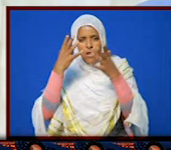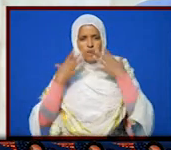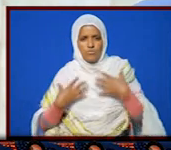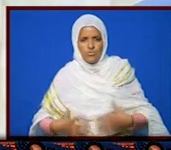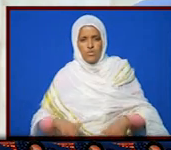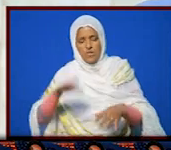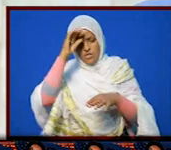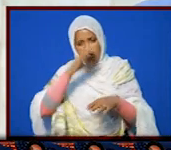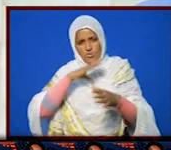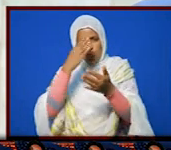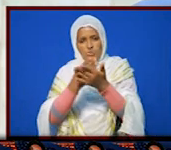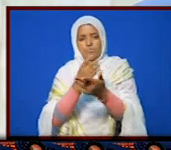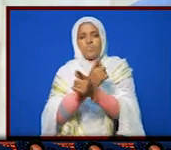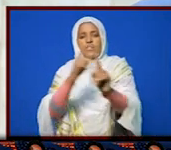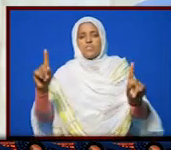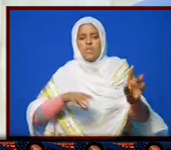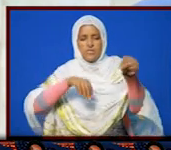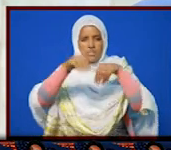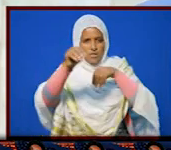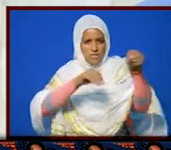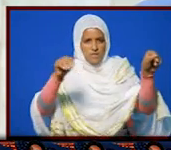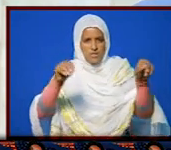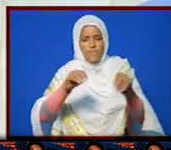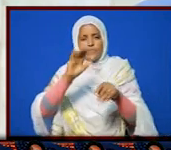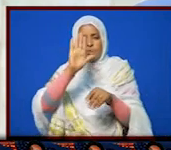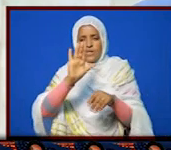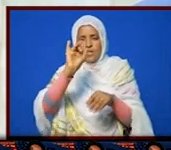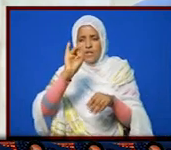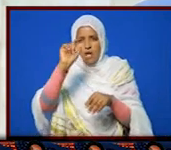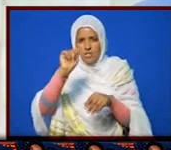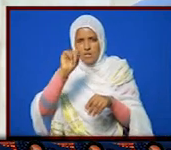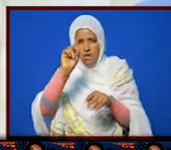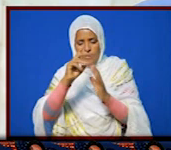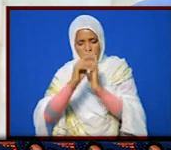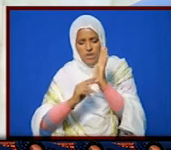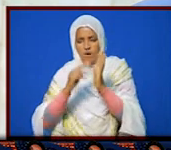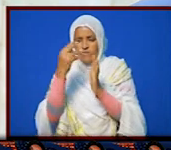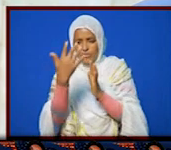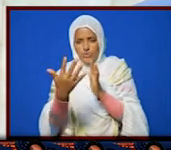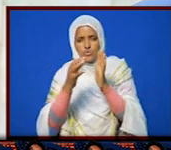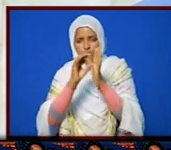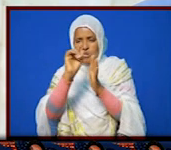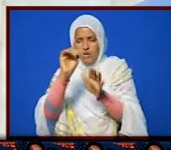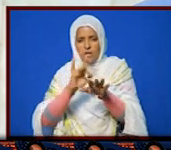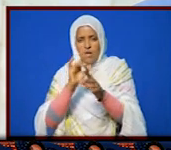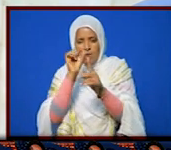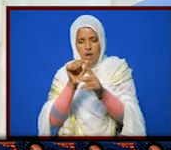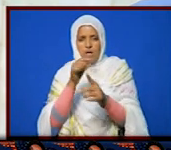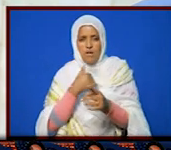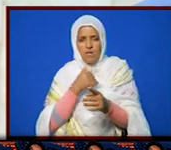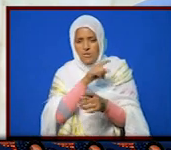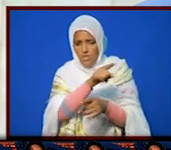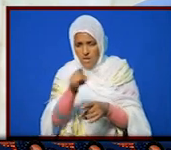ሞገስ አለብሶታል፣ ክብር አለብሶታል። የሰው ልጅ በነጻነት እንዲንቀሳቀስ በገላትያ ምዕራፍ 5 ከቁጥር 1